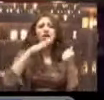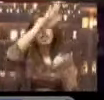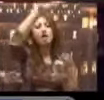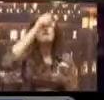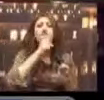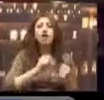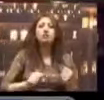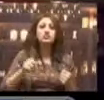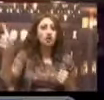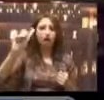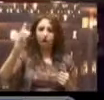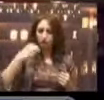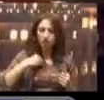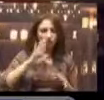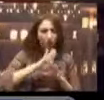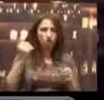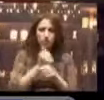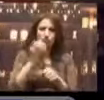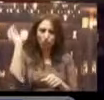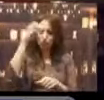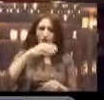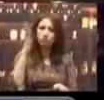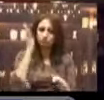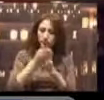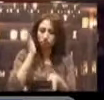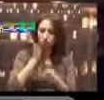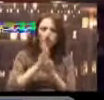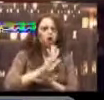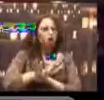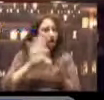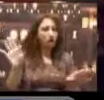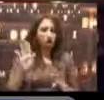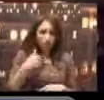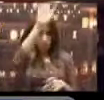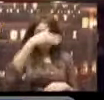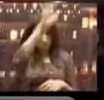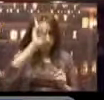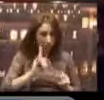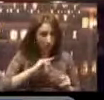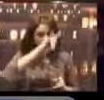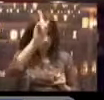تمام خلاص انت اللي هتعمل الدور وكده. قلت له يعني سافر ولا ما سافرش؟ قال لي لا ما تسافرش.